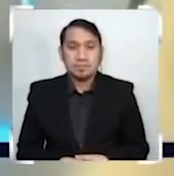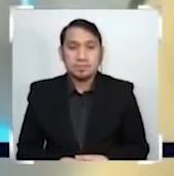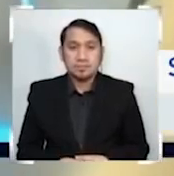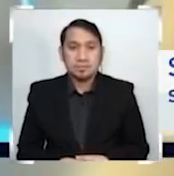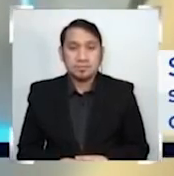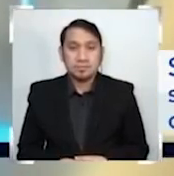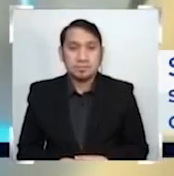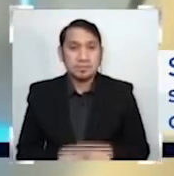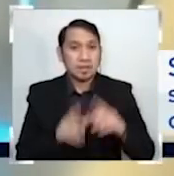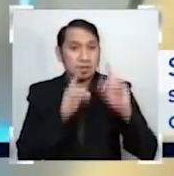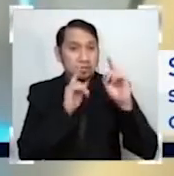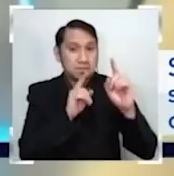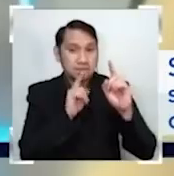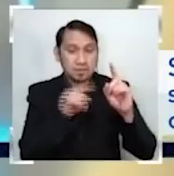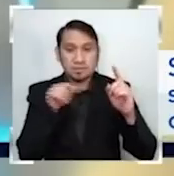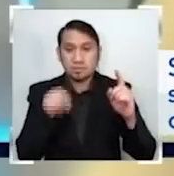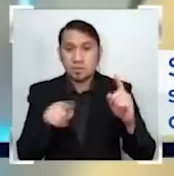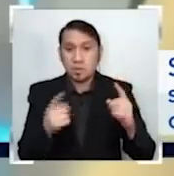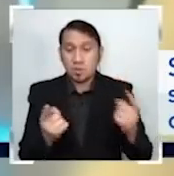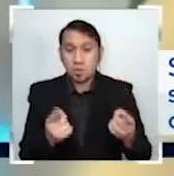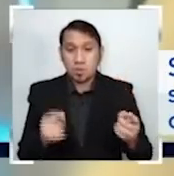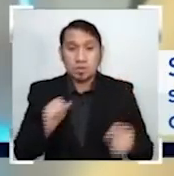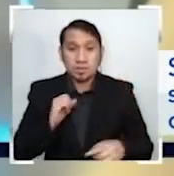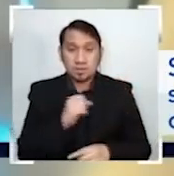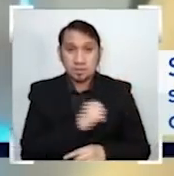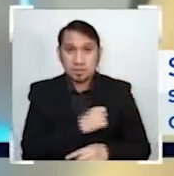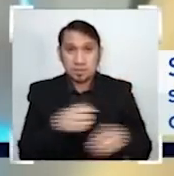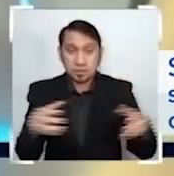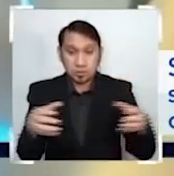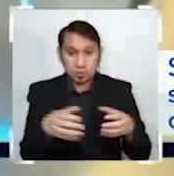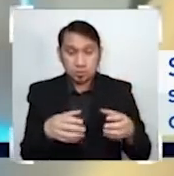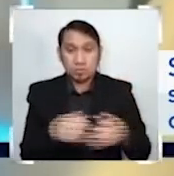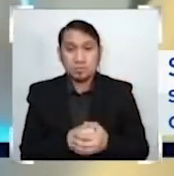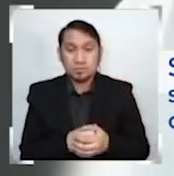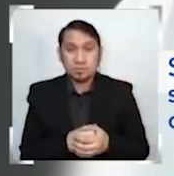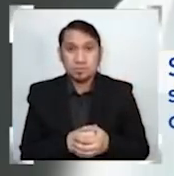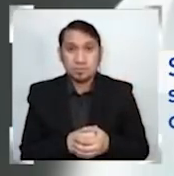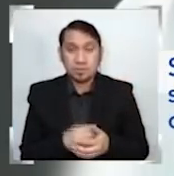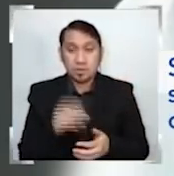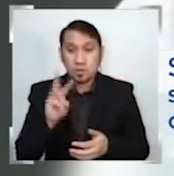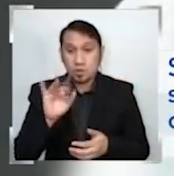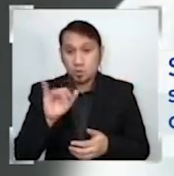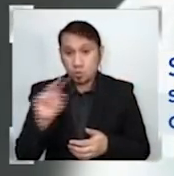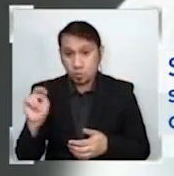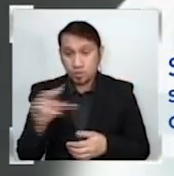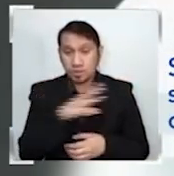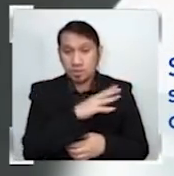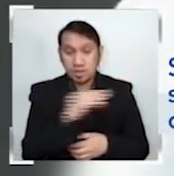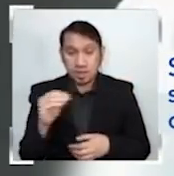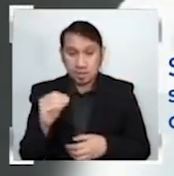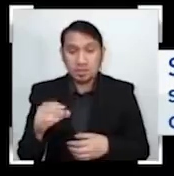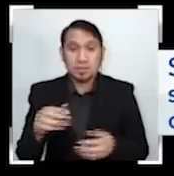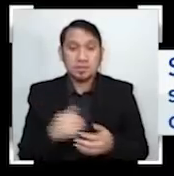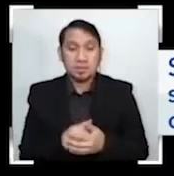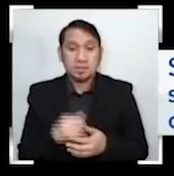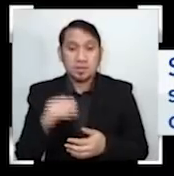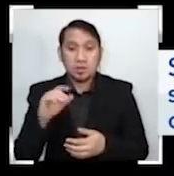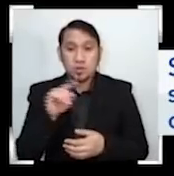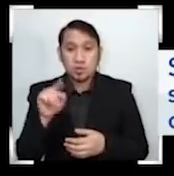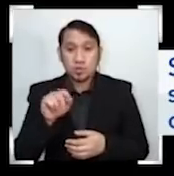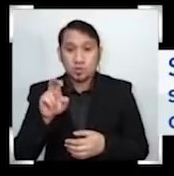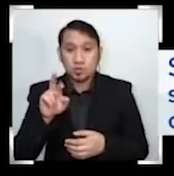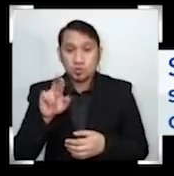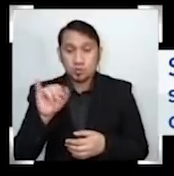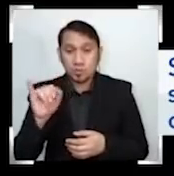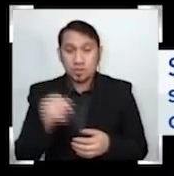Dumalo sa pagdinig ng Senate Committee on Public Services si Senator Win Gatchalian at Senator Juan Miguel Zubiri.